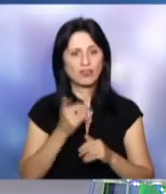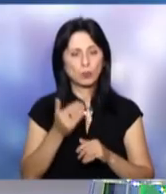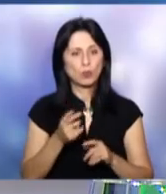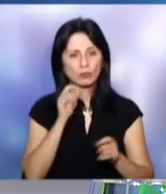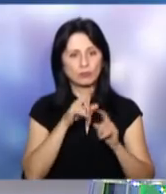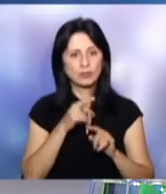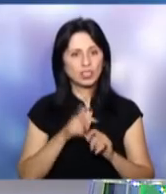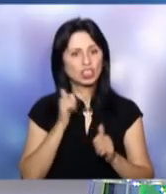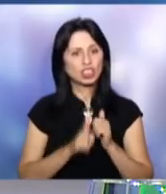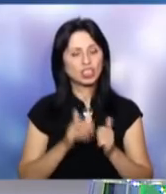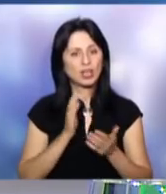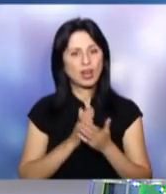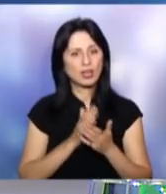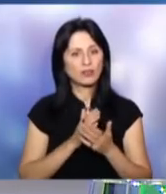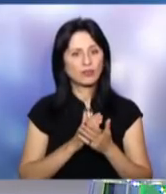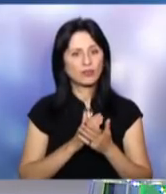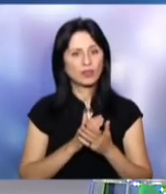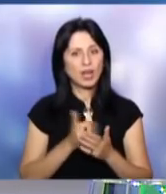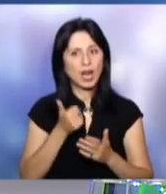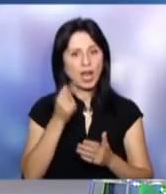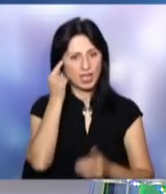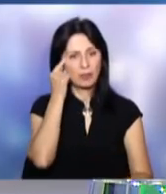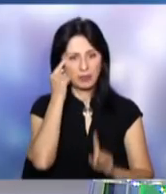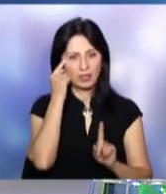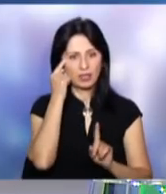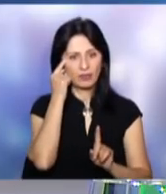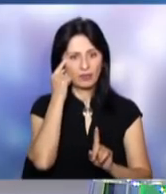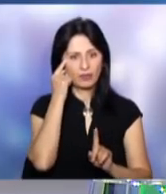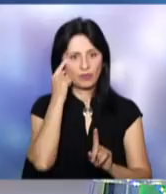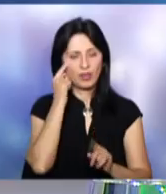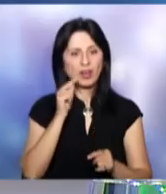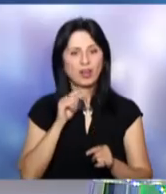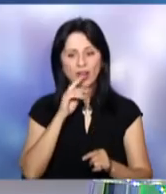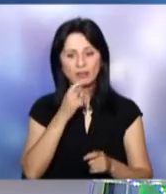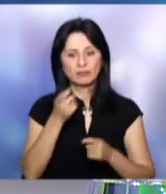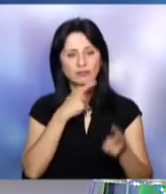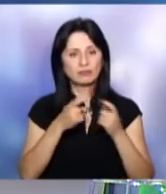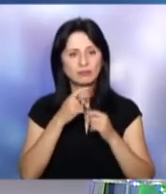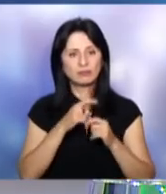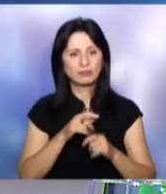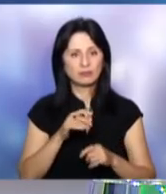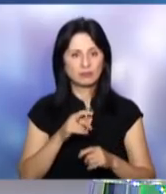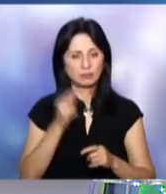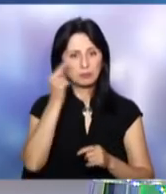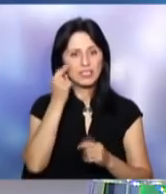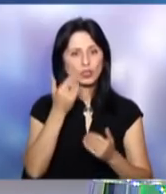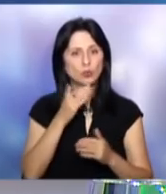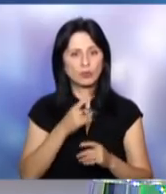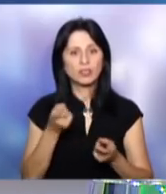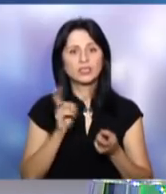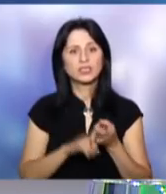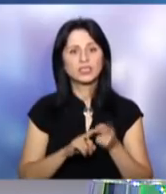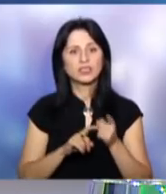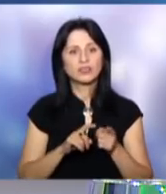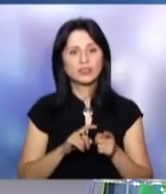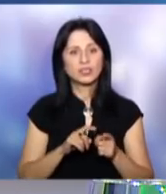შემთხვევაში არის კარგად დასაფიქრებელი და რომ ანტიდეპრესანტების ასე ფართოდ გამოყენებას შეიძლება